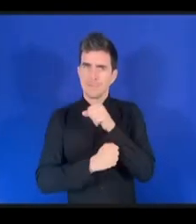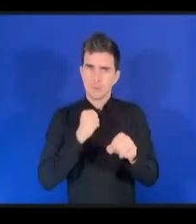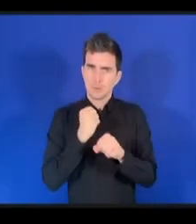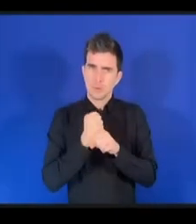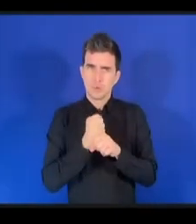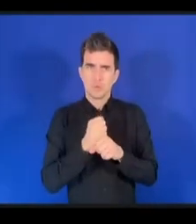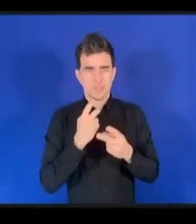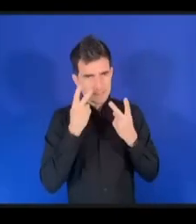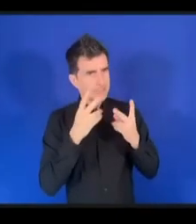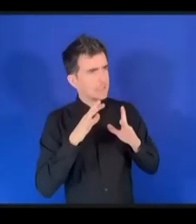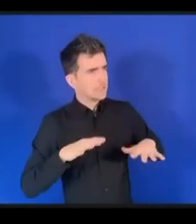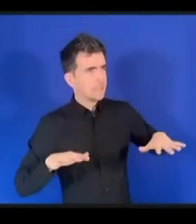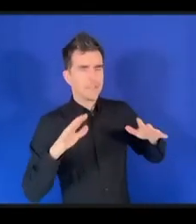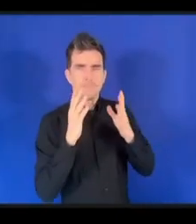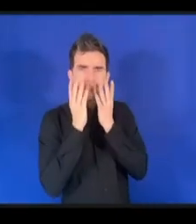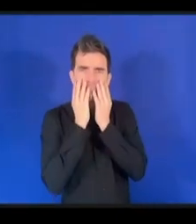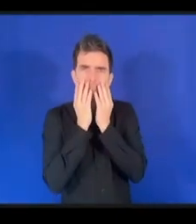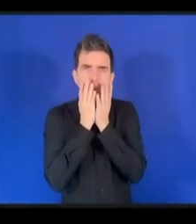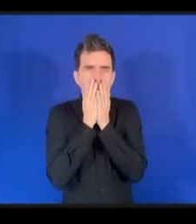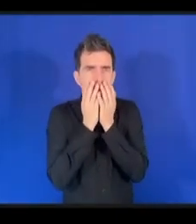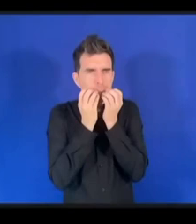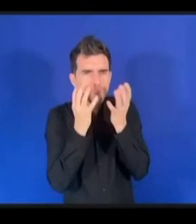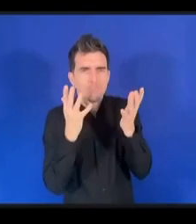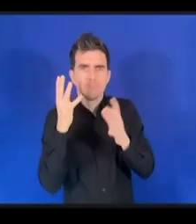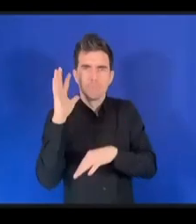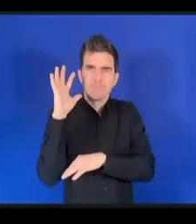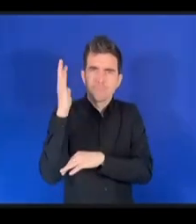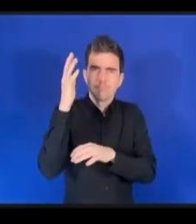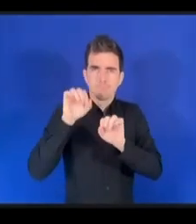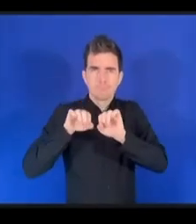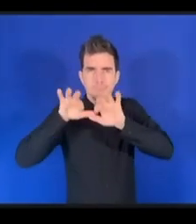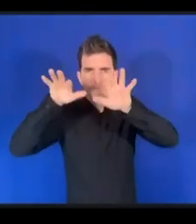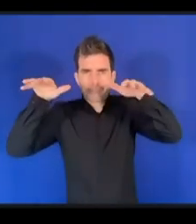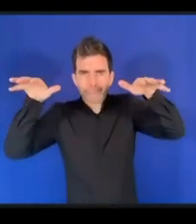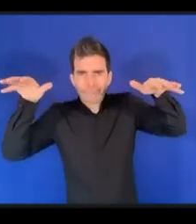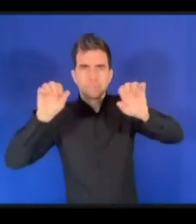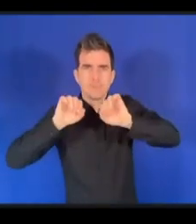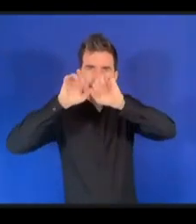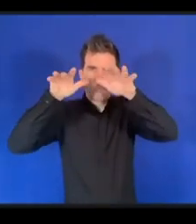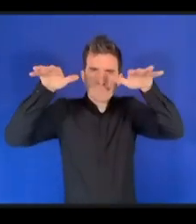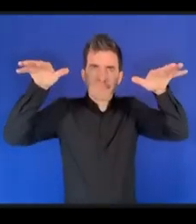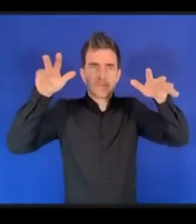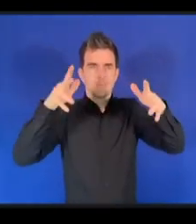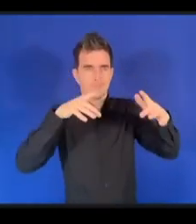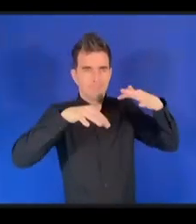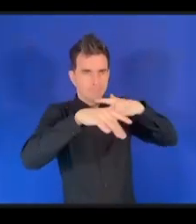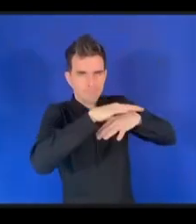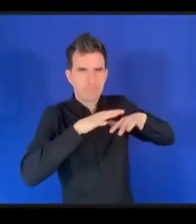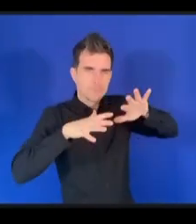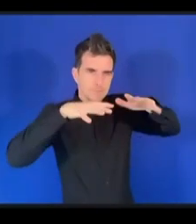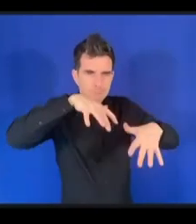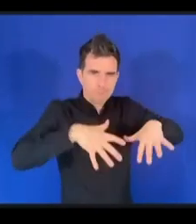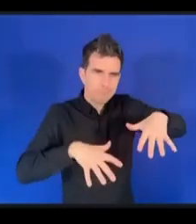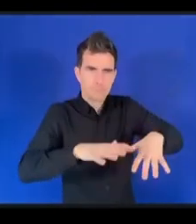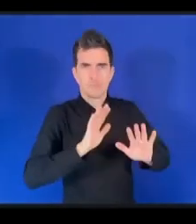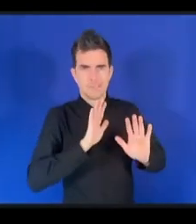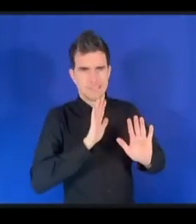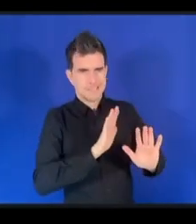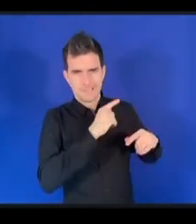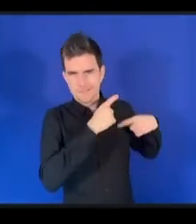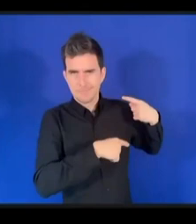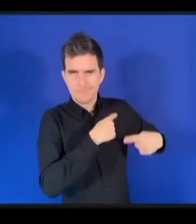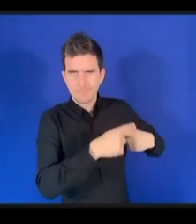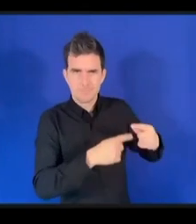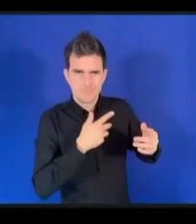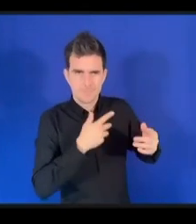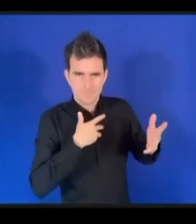ただけますけども、やはり直接これは見ていただくことが素晴らしいと思います。そ